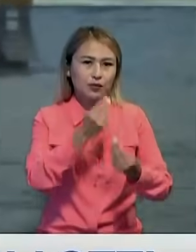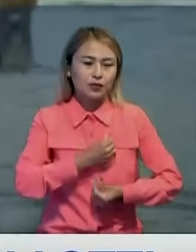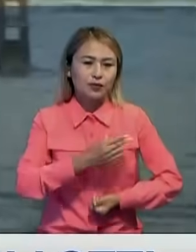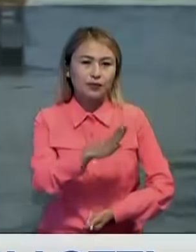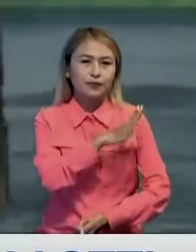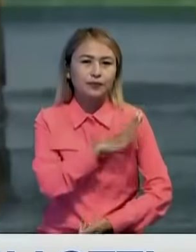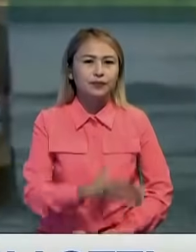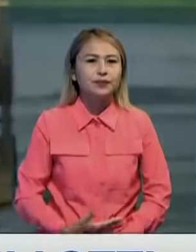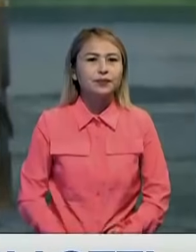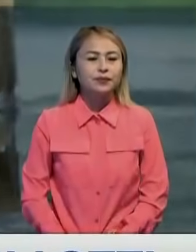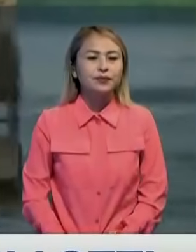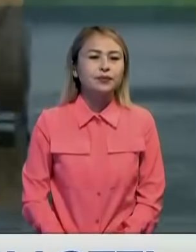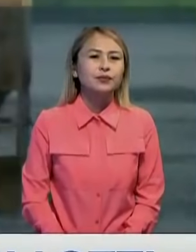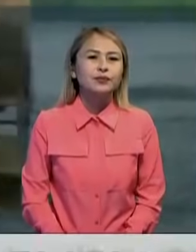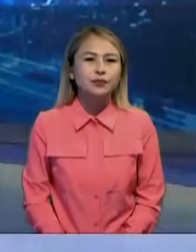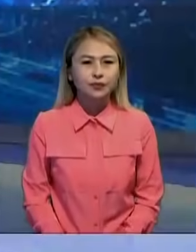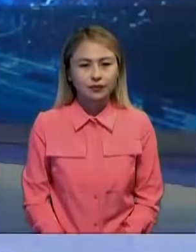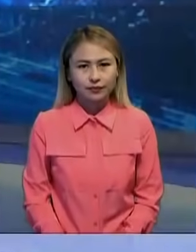түсті.